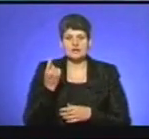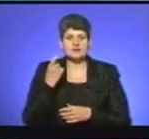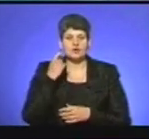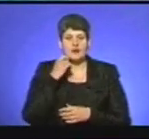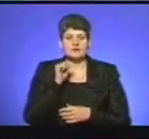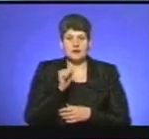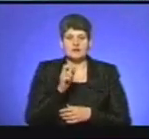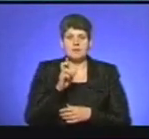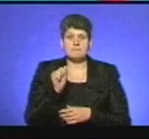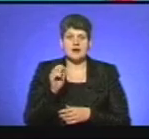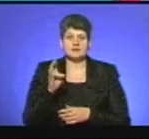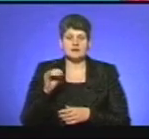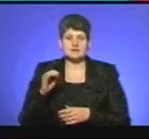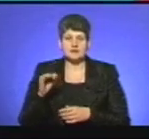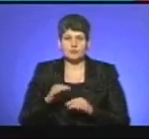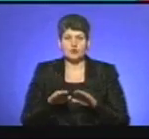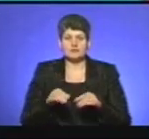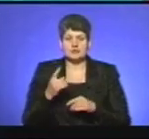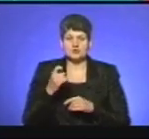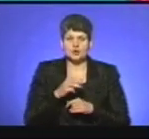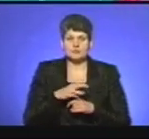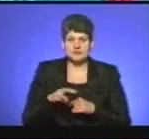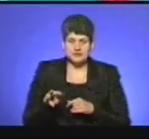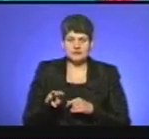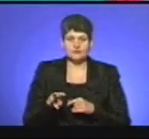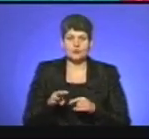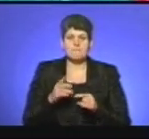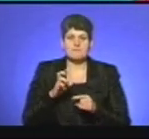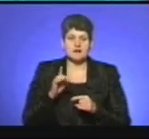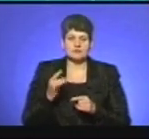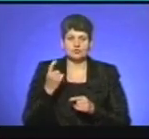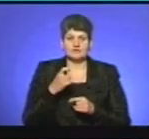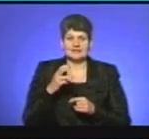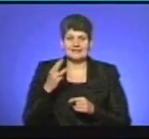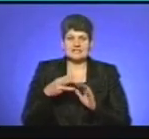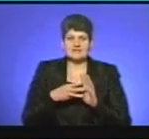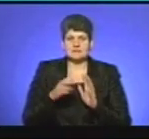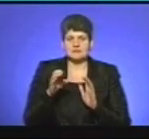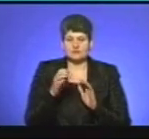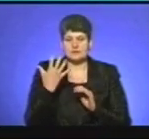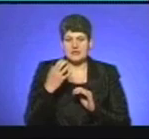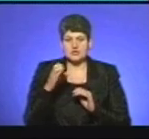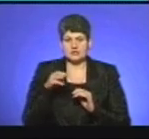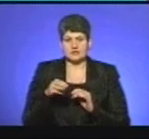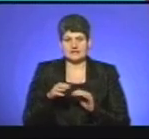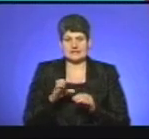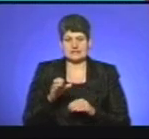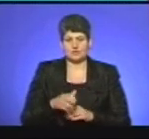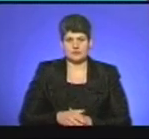11-річна Андріана Банасевич проплила 100-метрівку брасом за 1 хвилину 38 секунд і 5 сотих секунди.